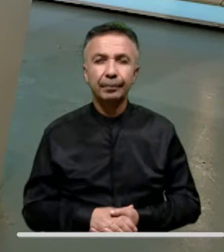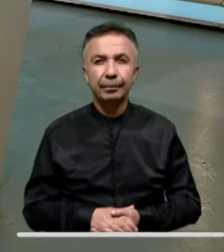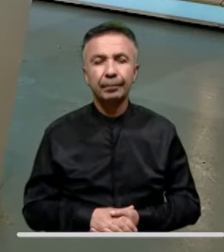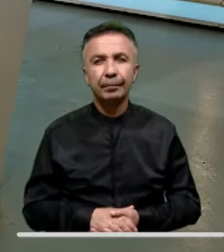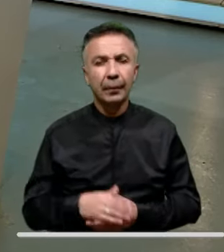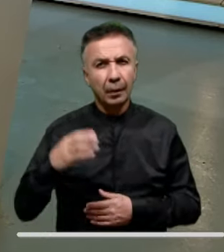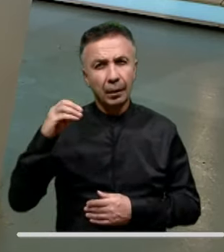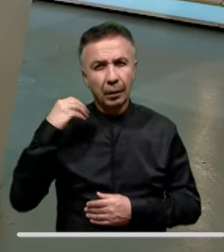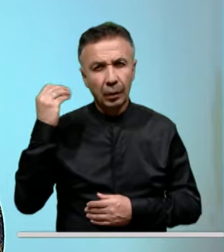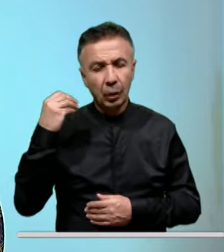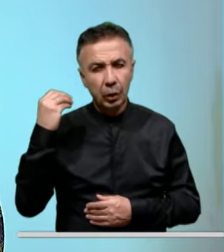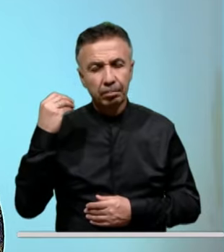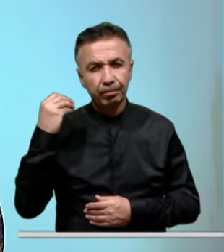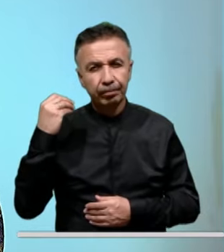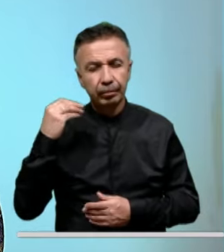Hocam,